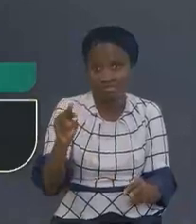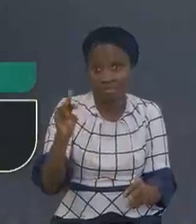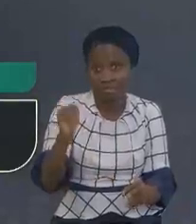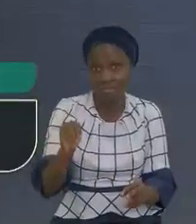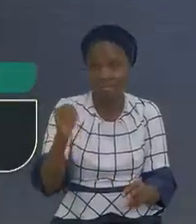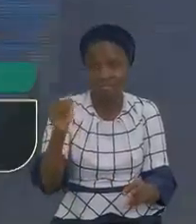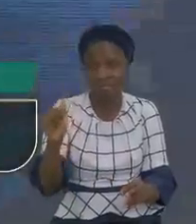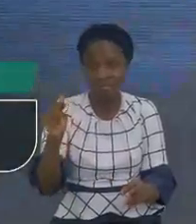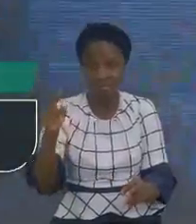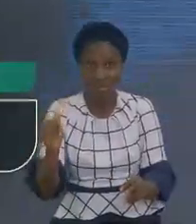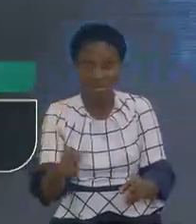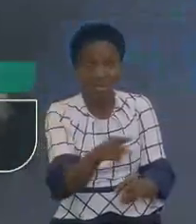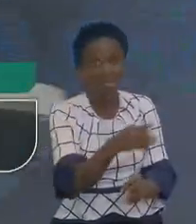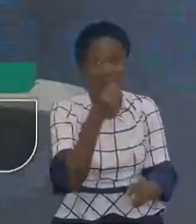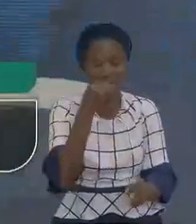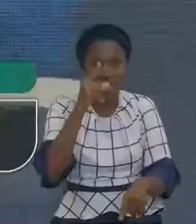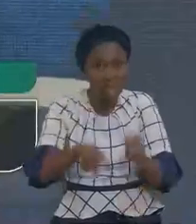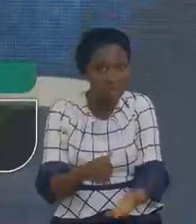plus haut.